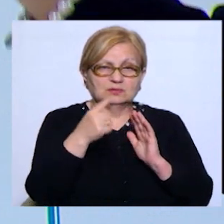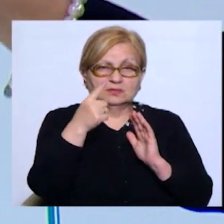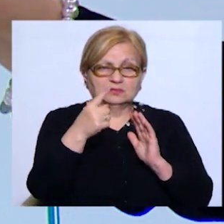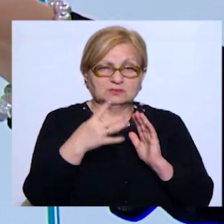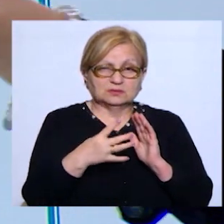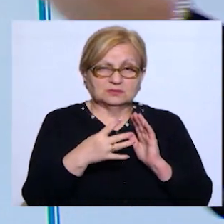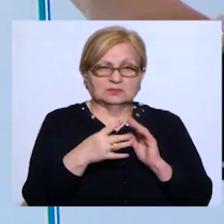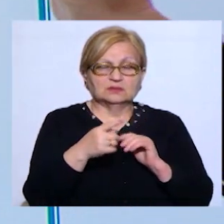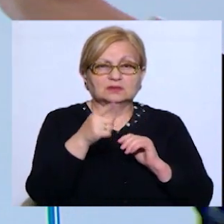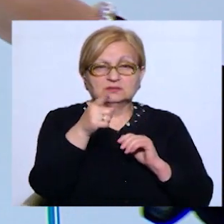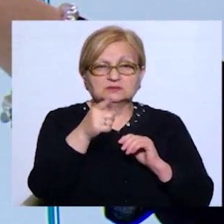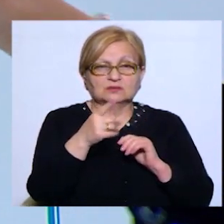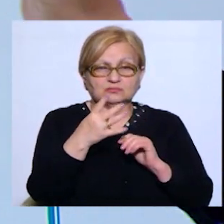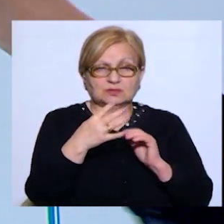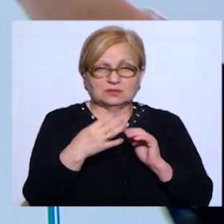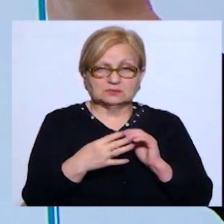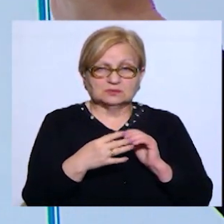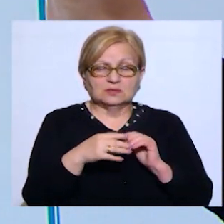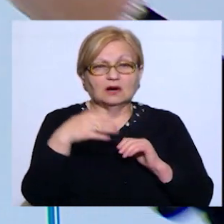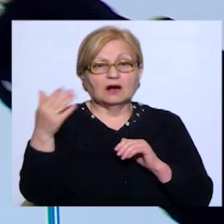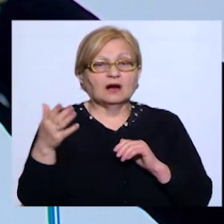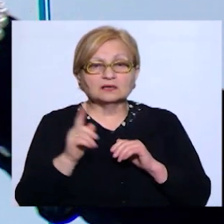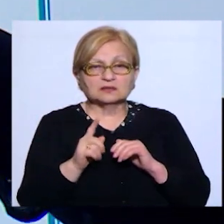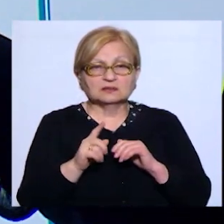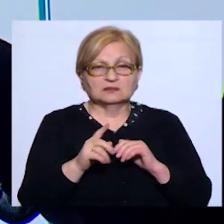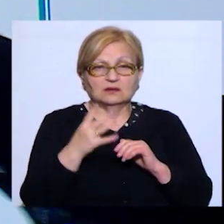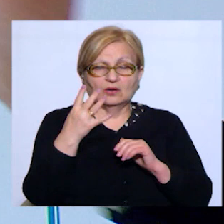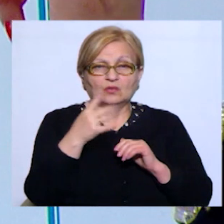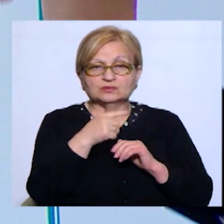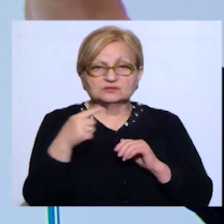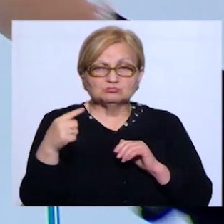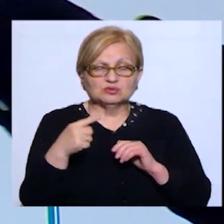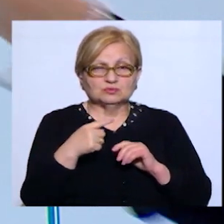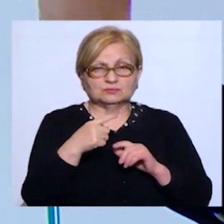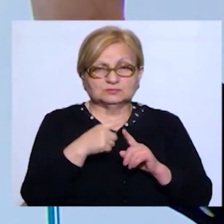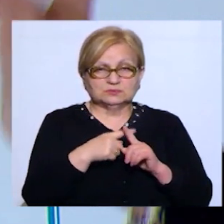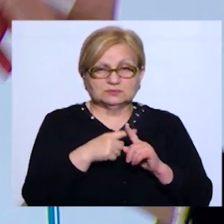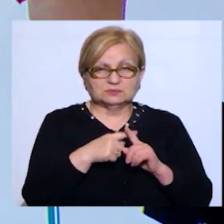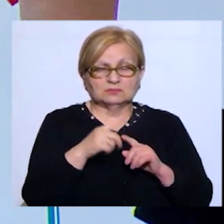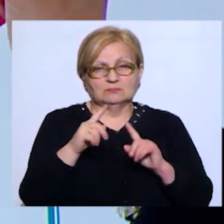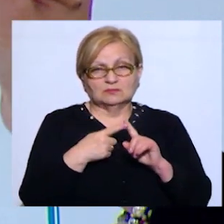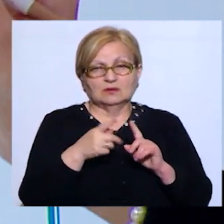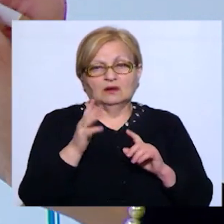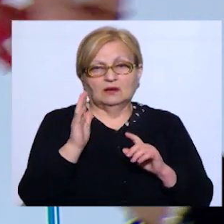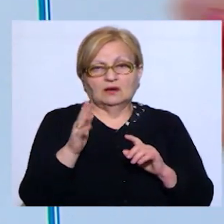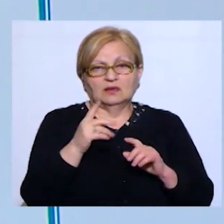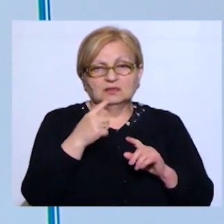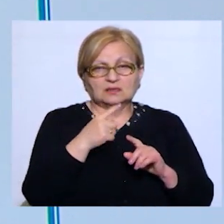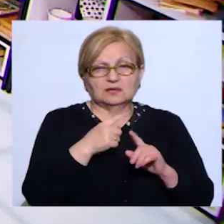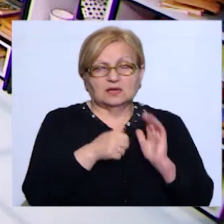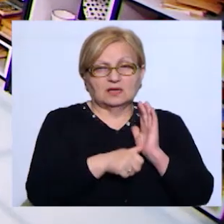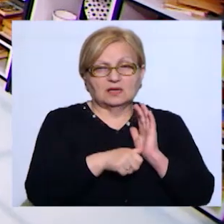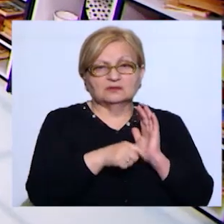ეგ ეს არის x, ეს 4x, და გარე ნაწილი რა იქნება? 4 - x, ერთი შემთხვევაში, მეორე შემთხვევაში 6